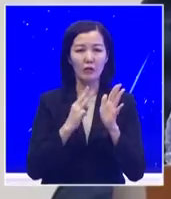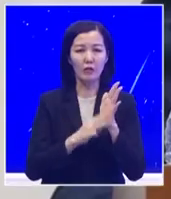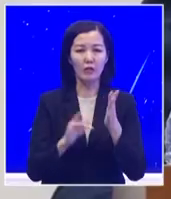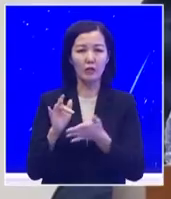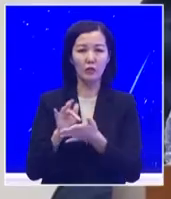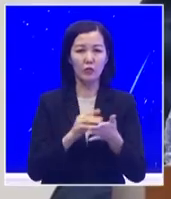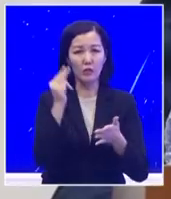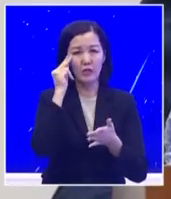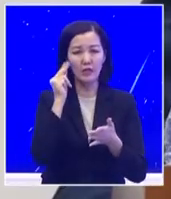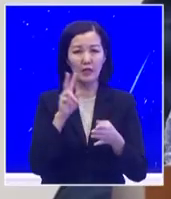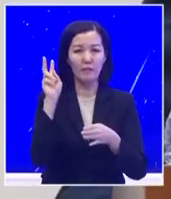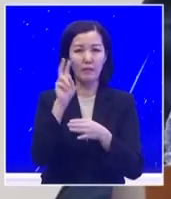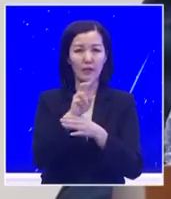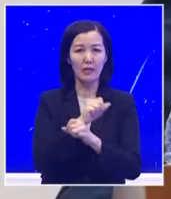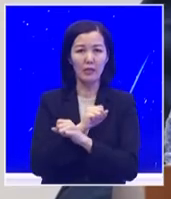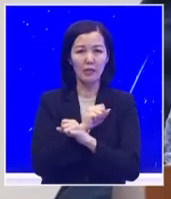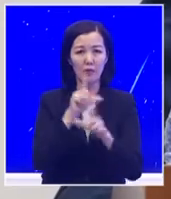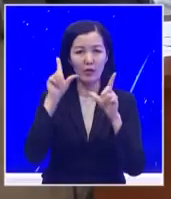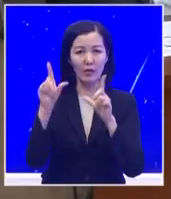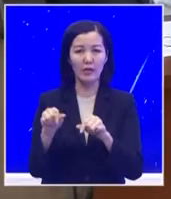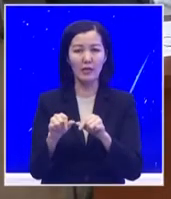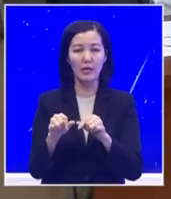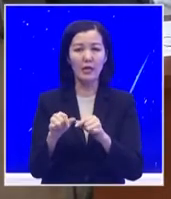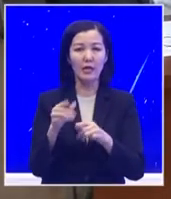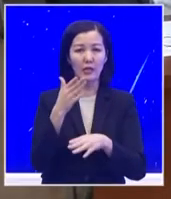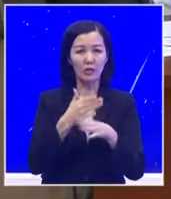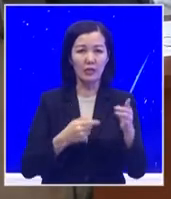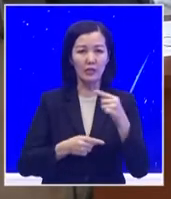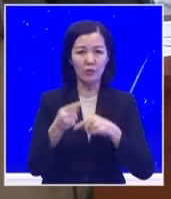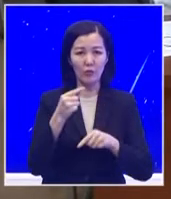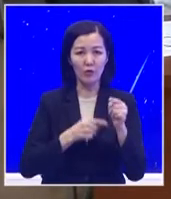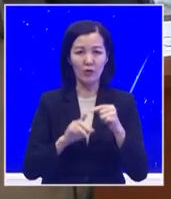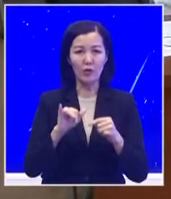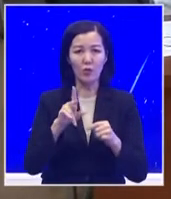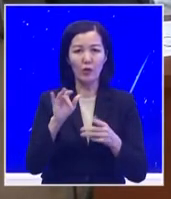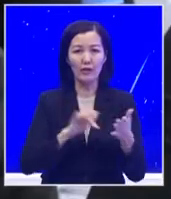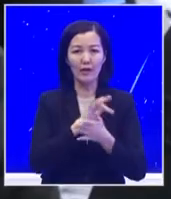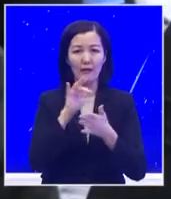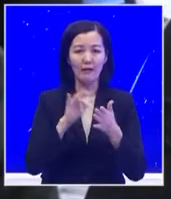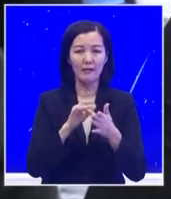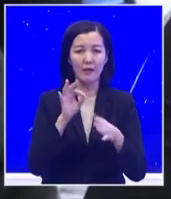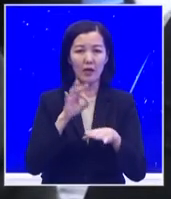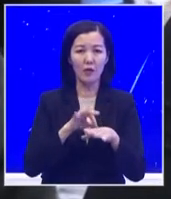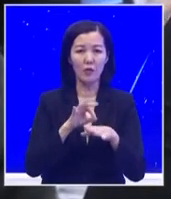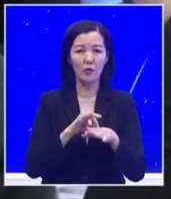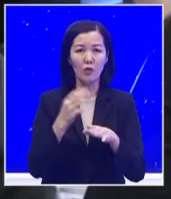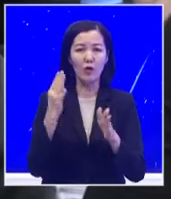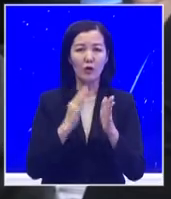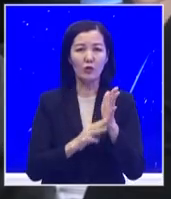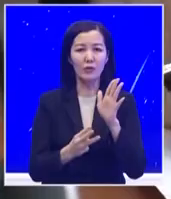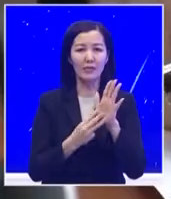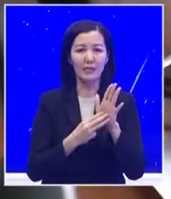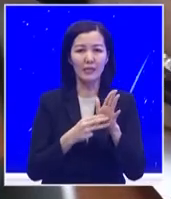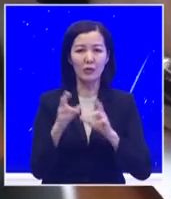Қытай мемлекетіне демалуға кеткен. Олардың жартысы елге оралды. Ухань қаласындағы эпидемиологиялық ошақта қазақстандық 98 студент